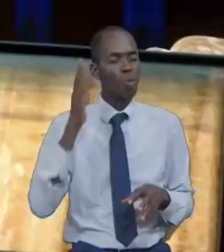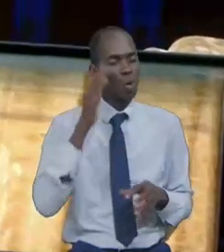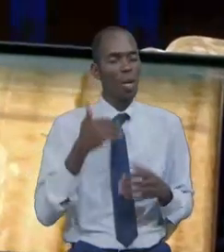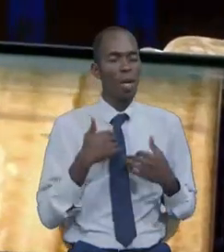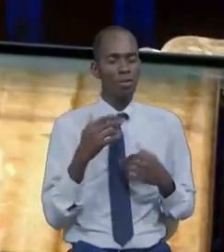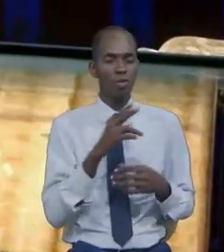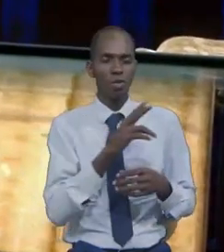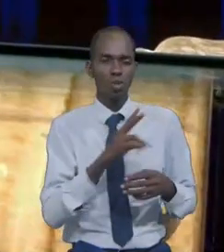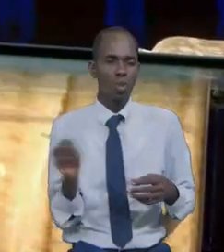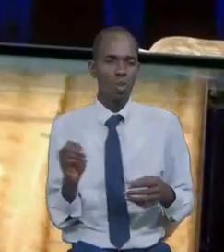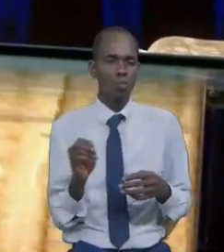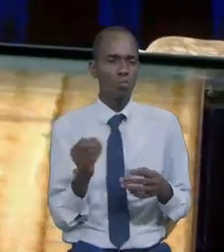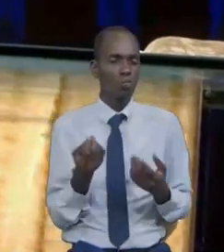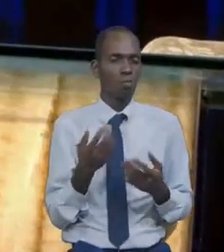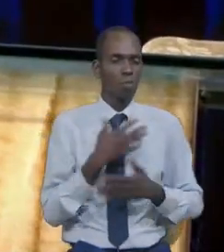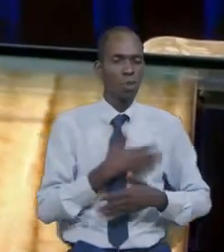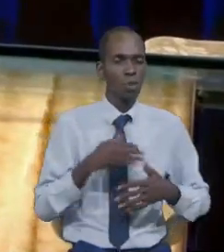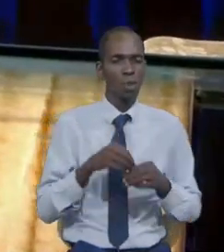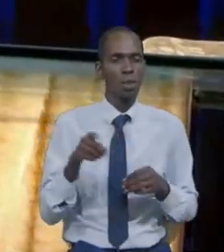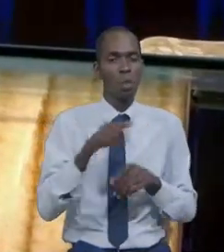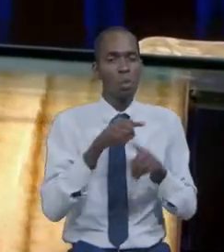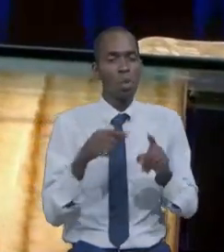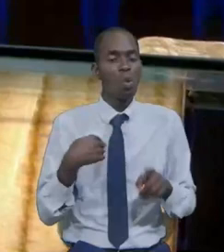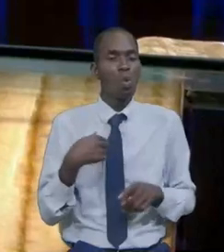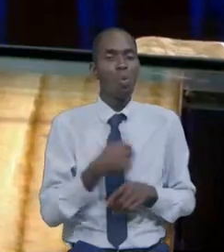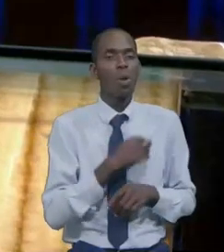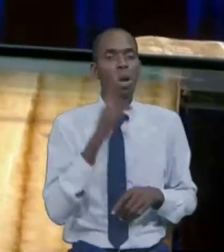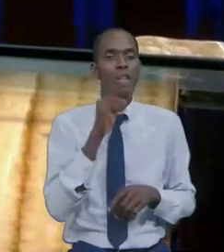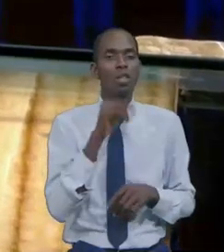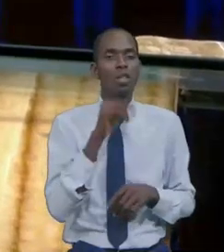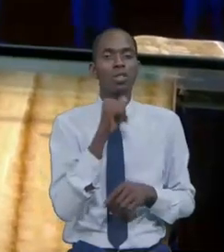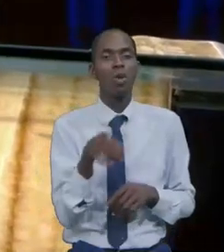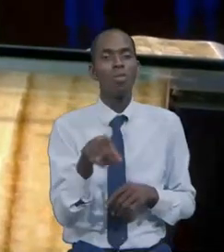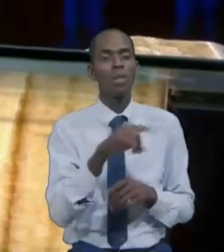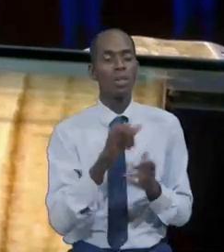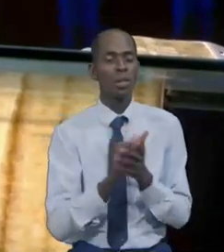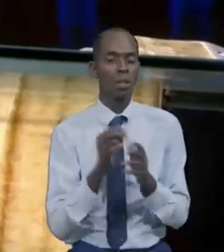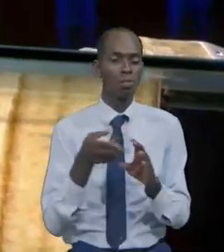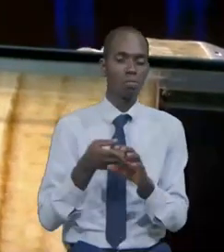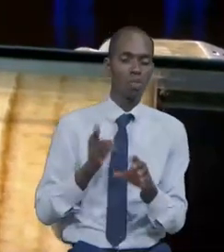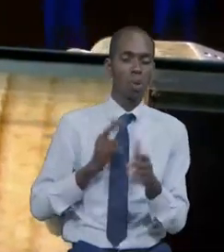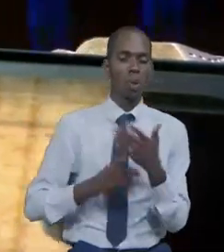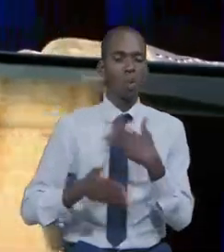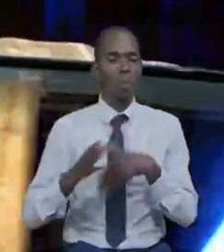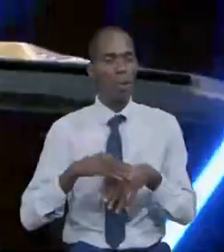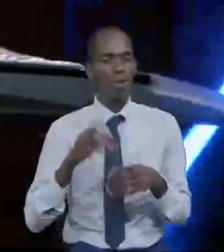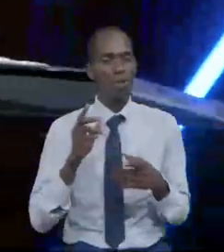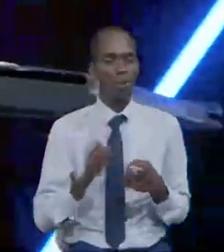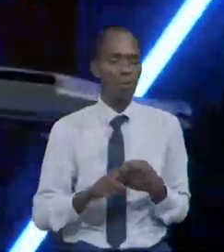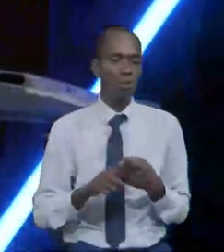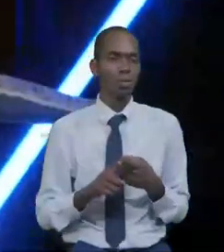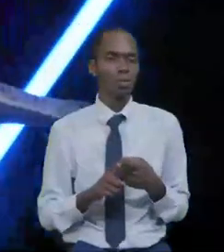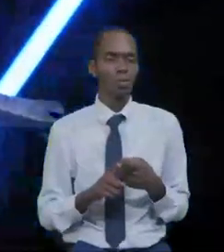nous ne sommes pas de ceux qui se retirent pour se perdre. Ceux qui se retirent de leur